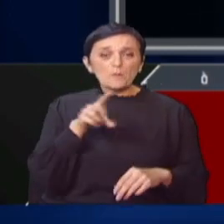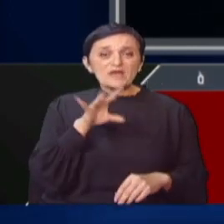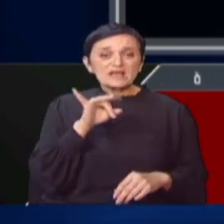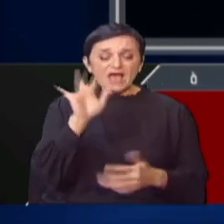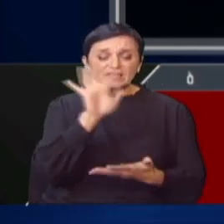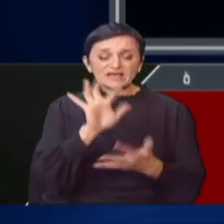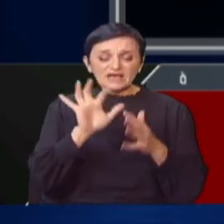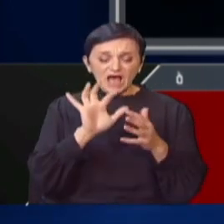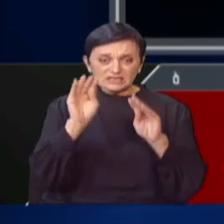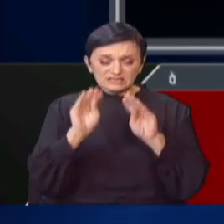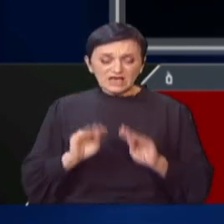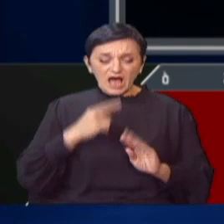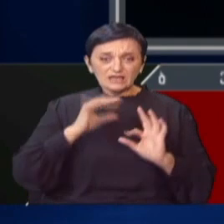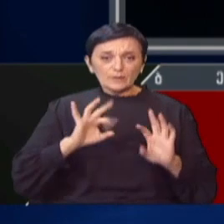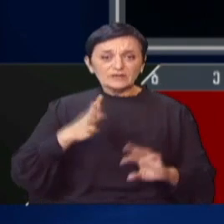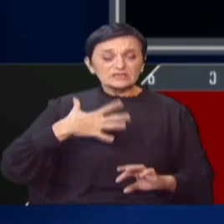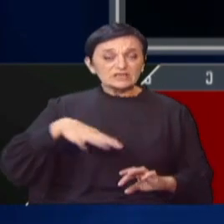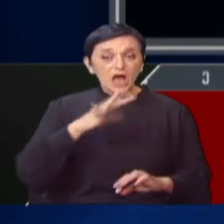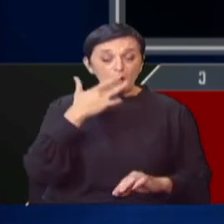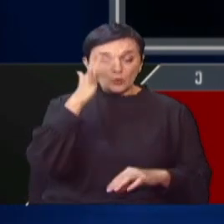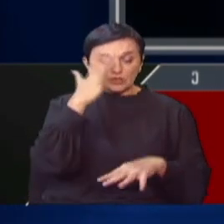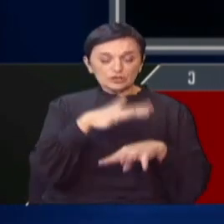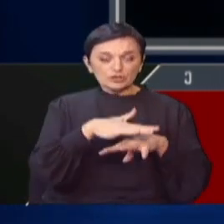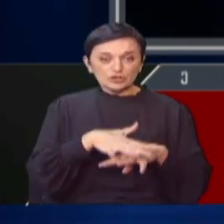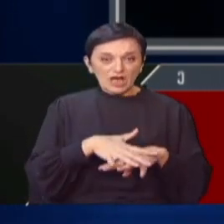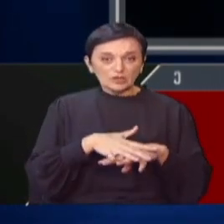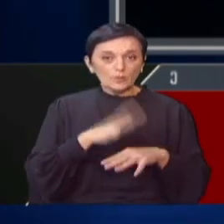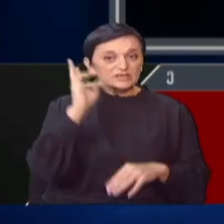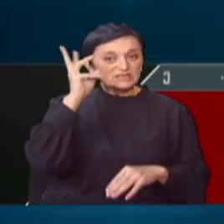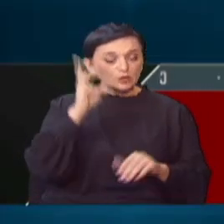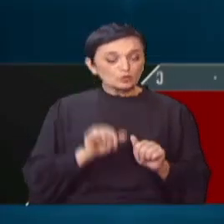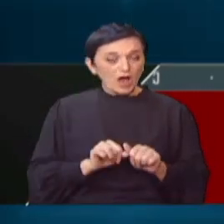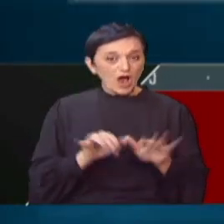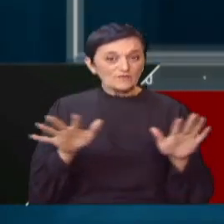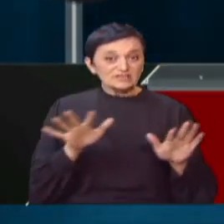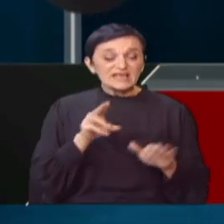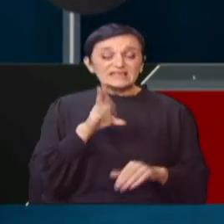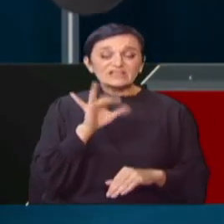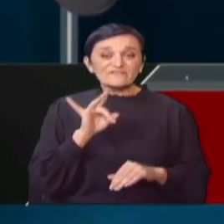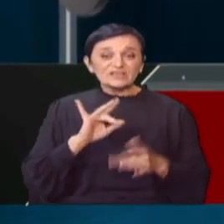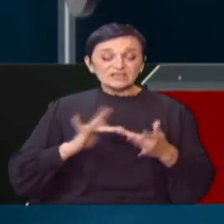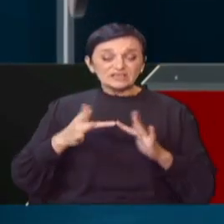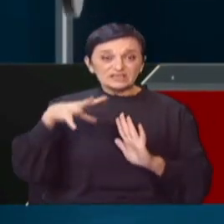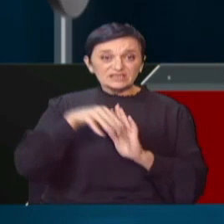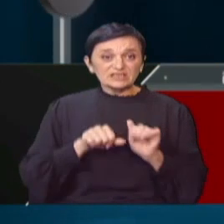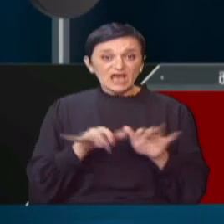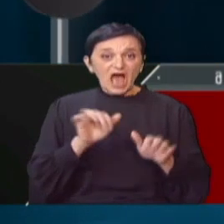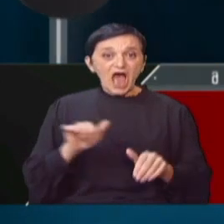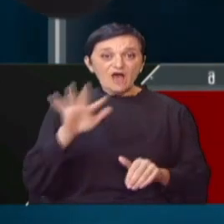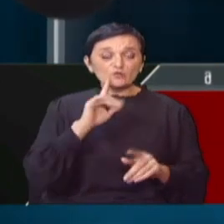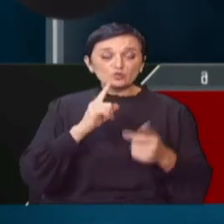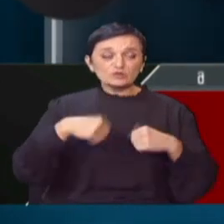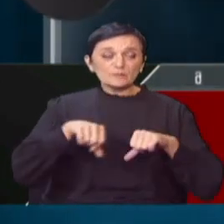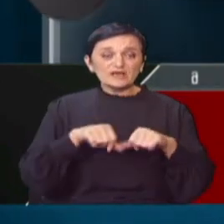მილერის განცხადებაში, რომელსაც საქართველოში ამერიკის შეერთებული შტატების საელჩო ავრცელებს. ტვიტერზე გაავრცელა განცხადება ევროპის